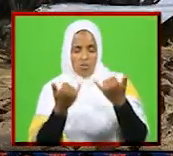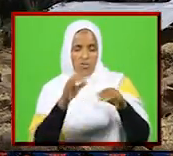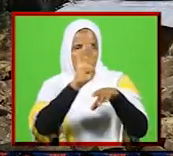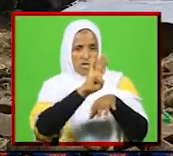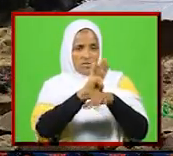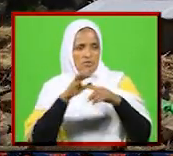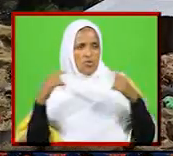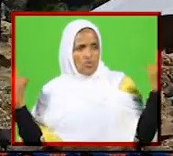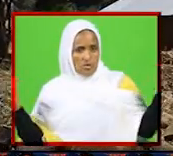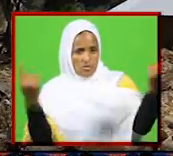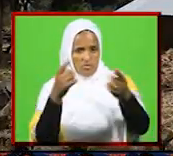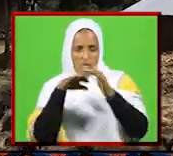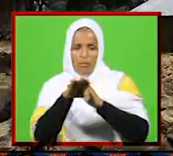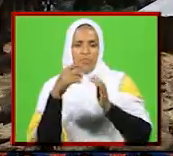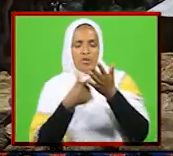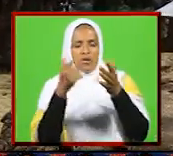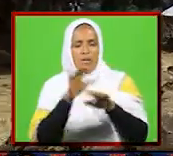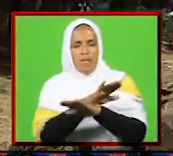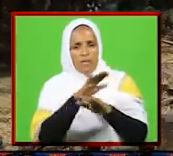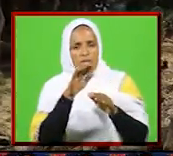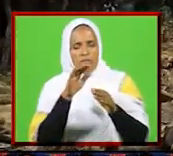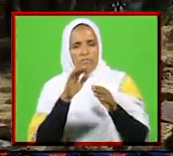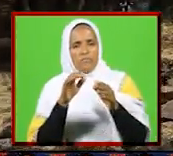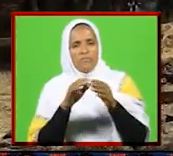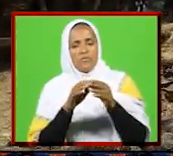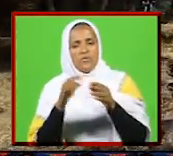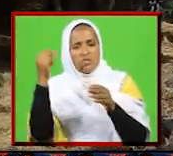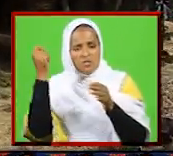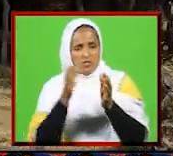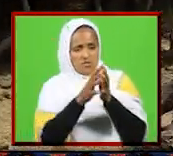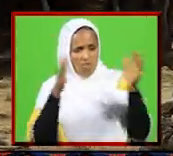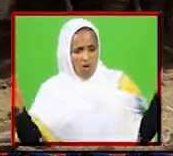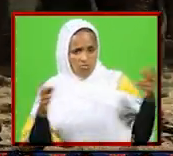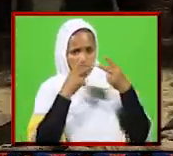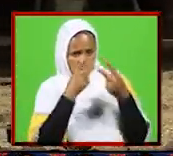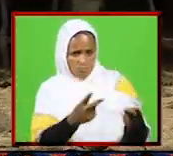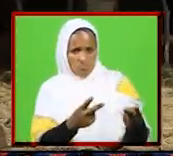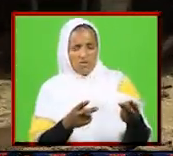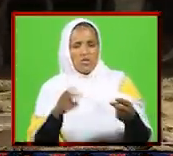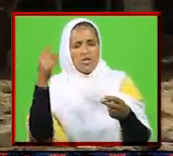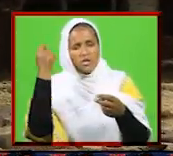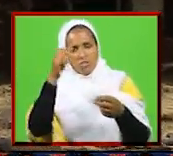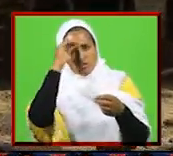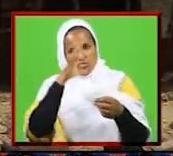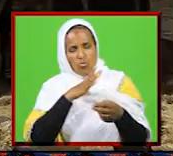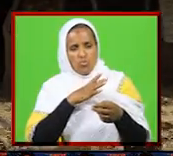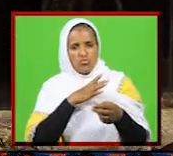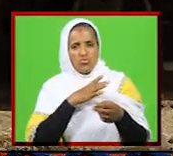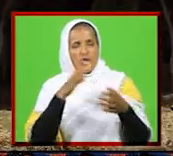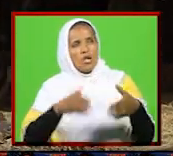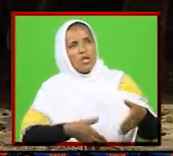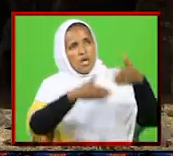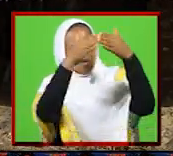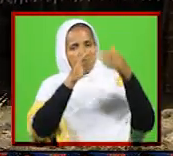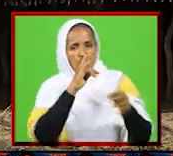እሺ ያው እንግዲህ ቤተ ክርስቲያኑ ቅጥር ግቢ እየገባን ነው። ይሄ መካበያው ነው እንግዲህ ጥንት ስፋቱ ተመልከተው ዲዘ የጥንት ሰዎች